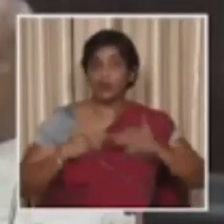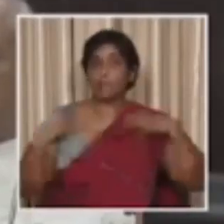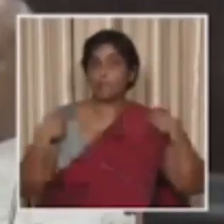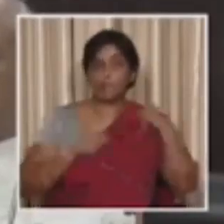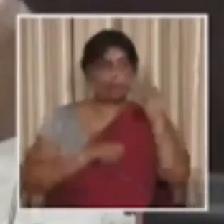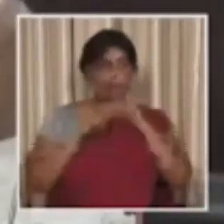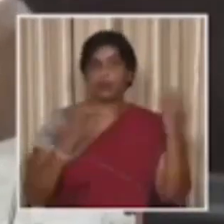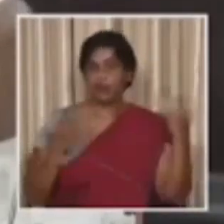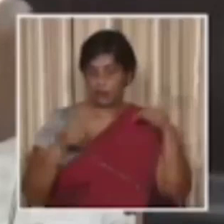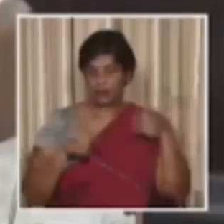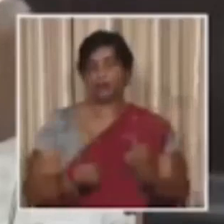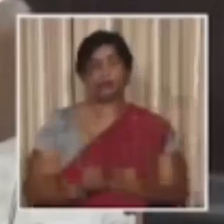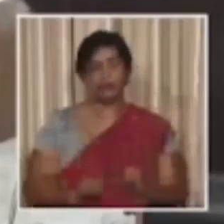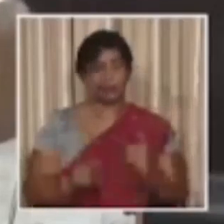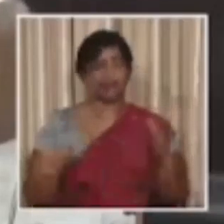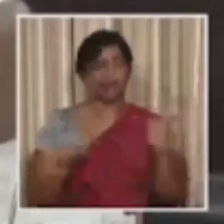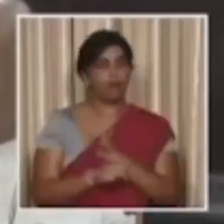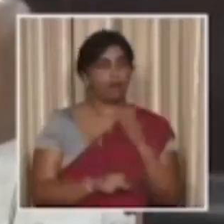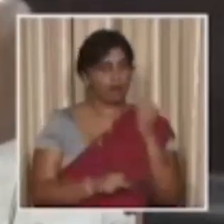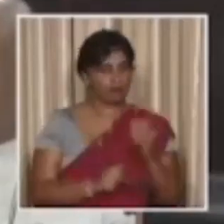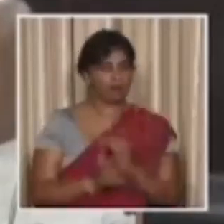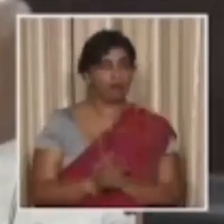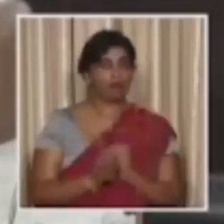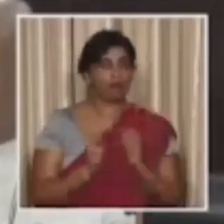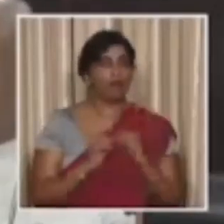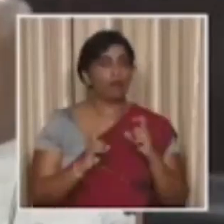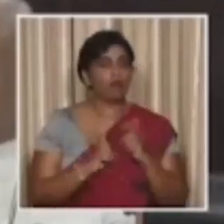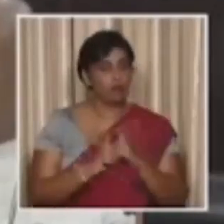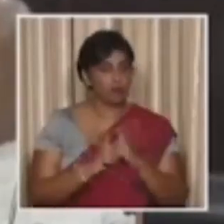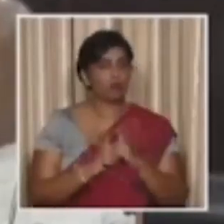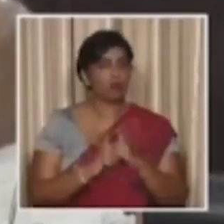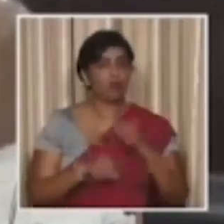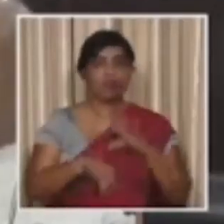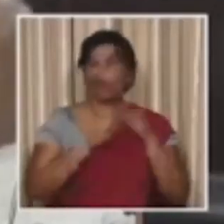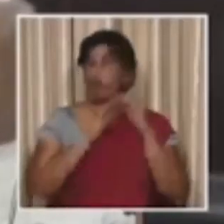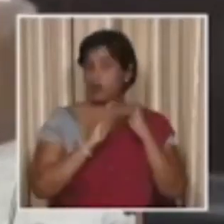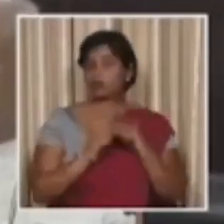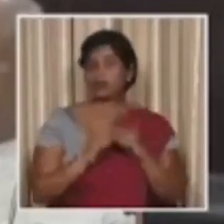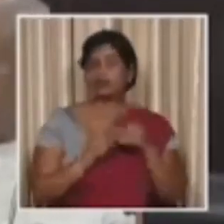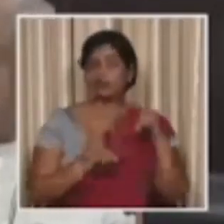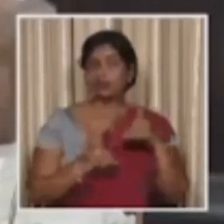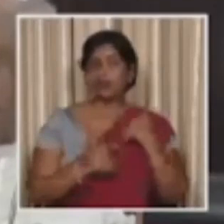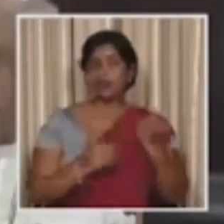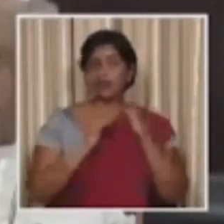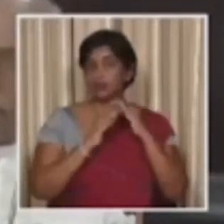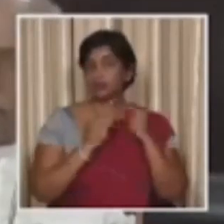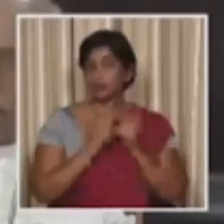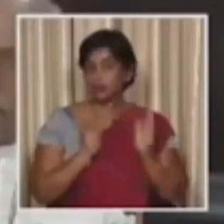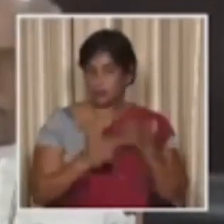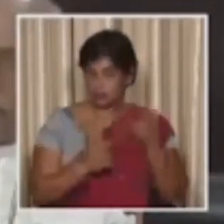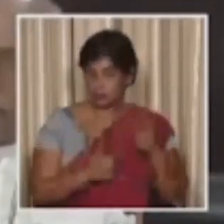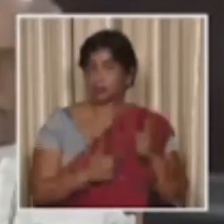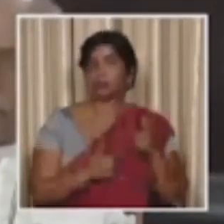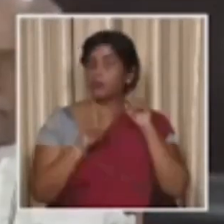පහසුකම් නැහැ අප මේ අඩුපාඩුව සම්පූර්ණ කරනවා බදුල්ල ශීක්ෂණ රෝහලේ පුනජීවන ඒකයක් ස්ථාපිත කිරීම